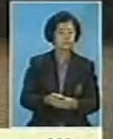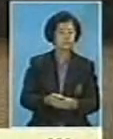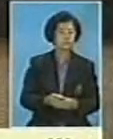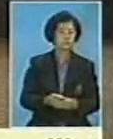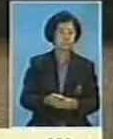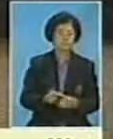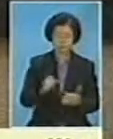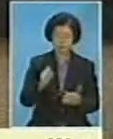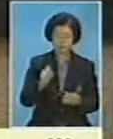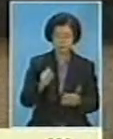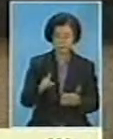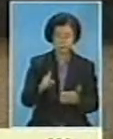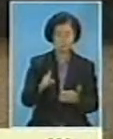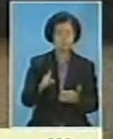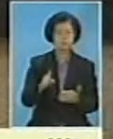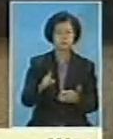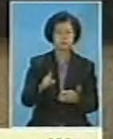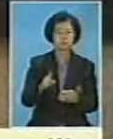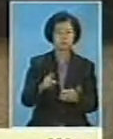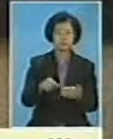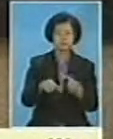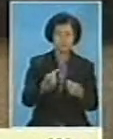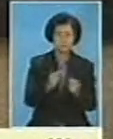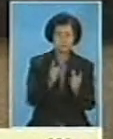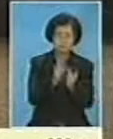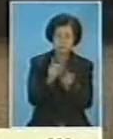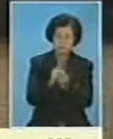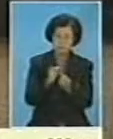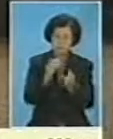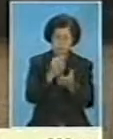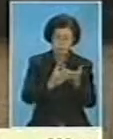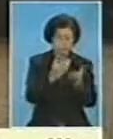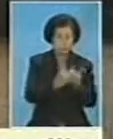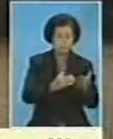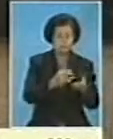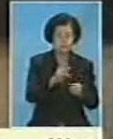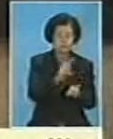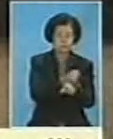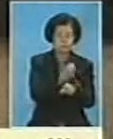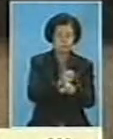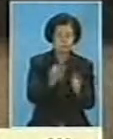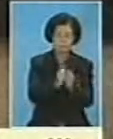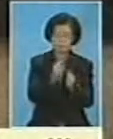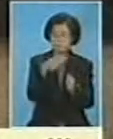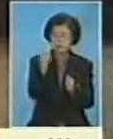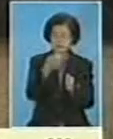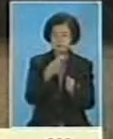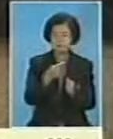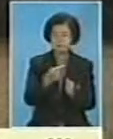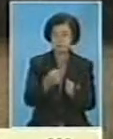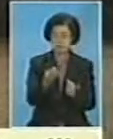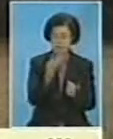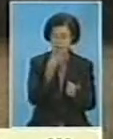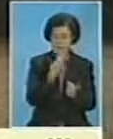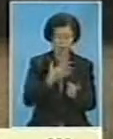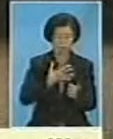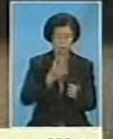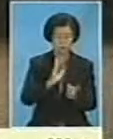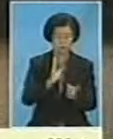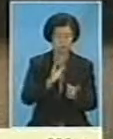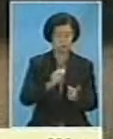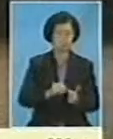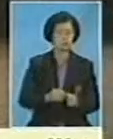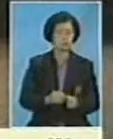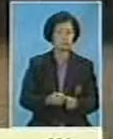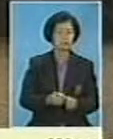นในทันใดนั้นจะไปสมคบหรือแบ่งแยกหน้าที่กับใครตามที่ถูกกล่าวหาท่านประธานและท่านสมาชิก